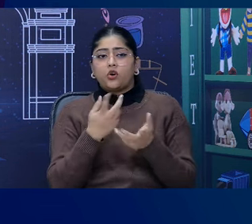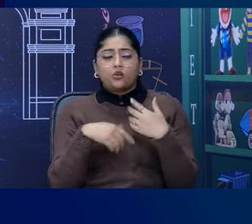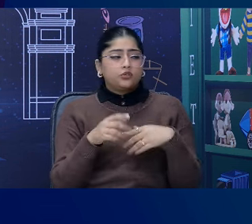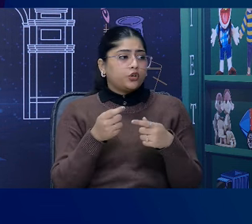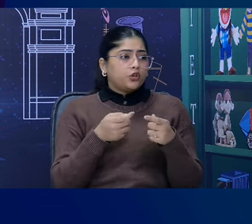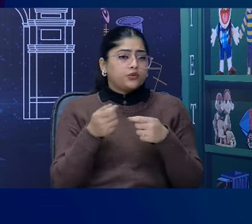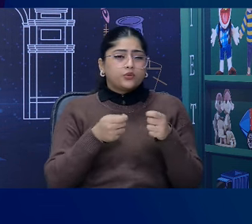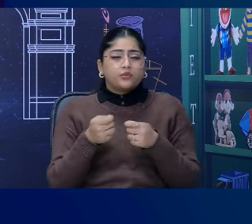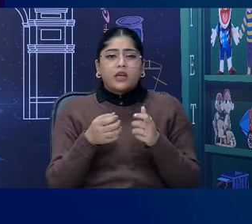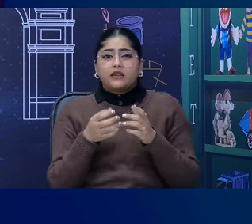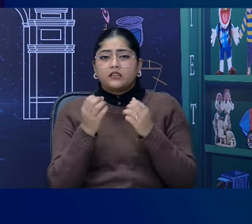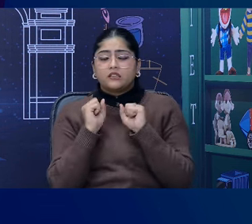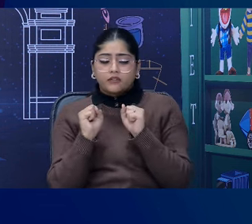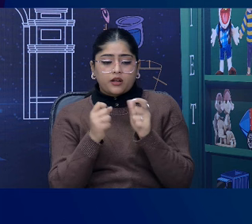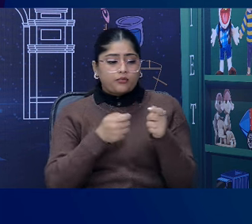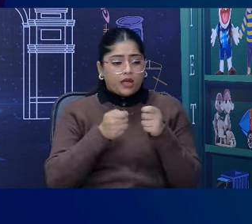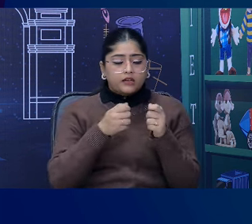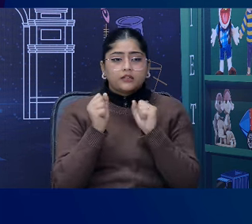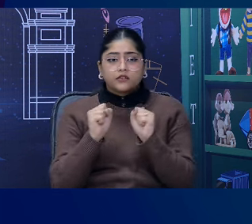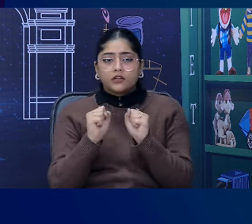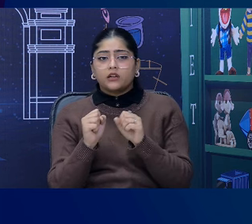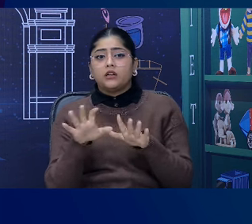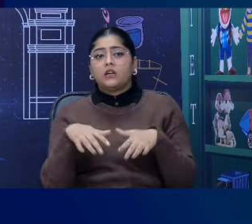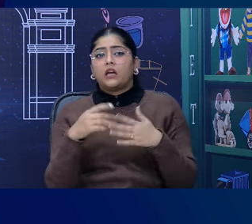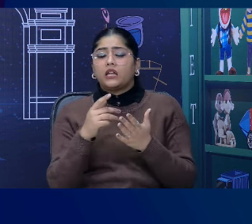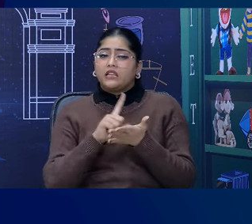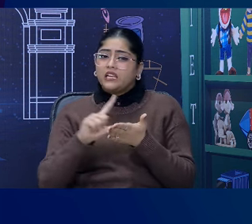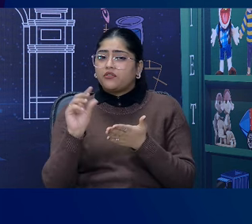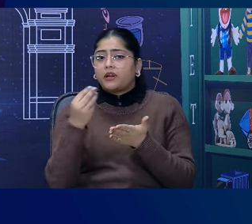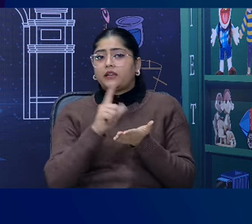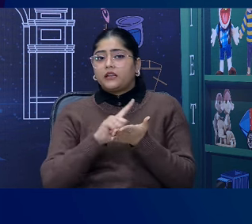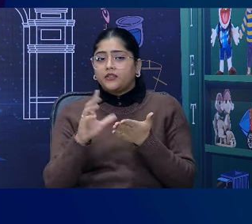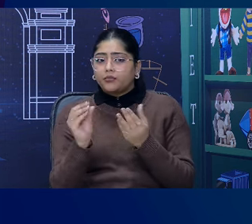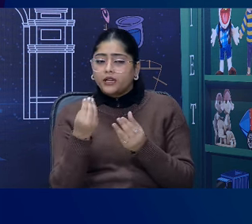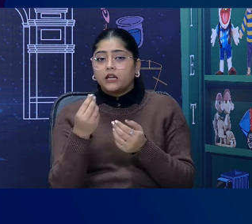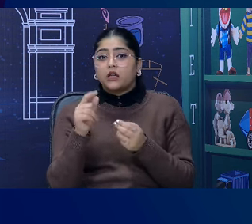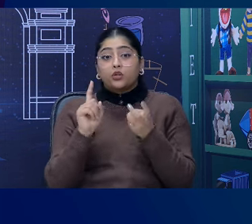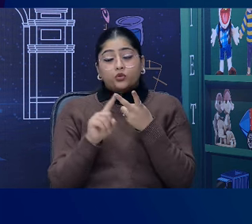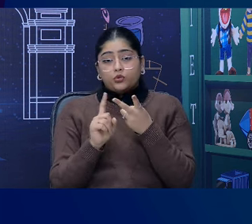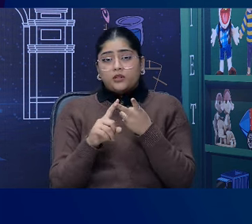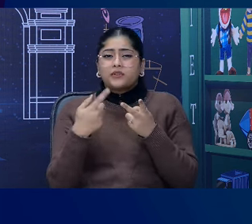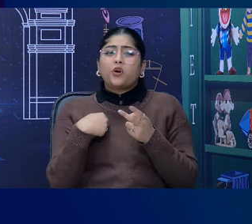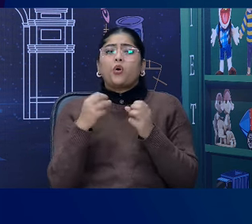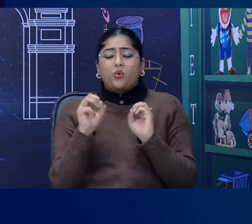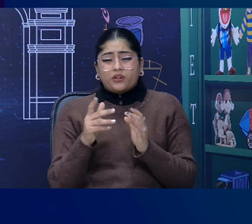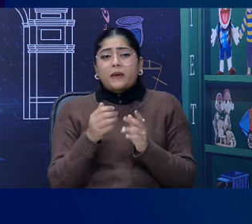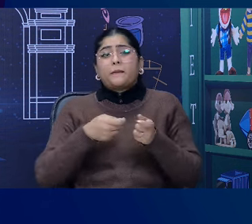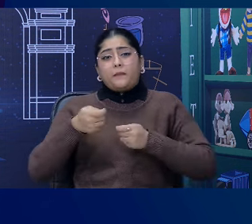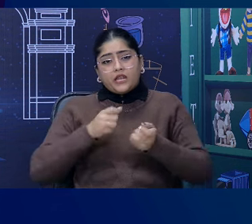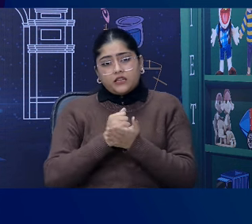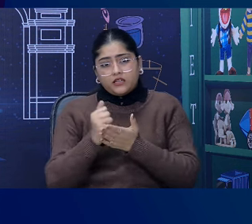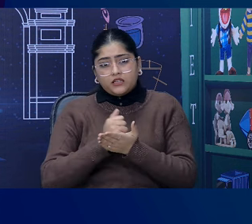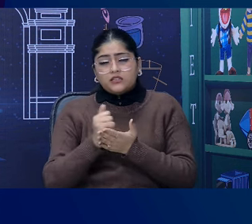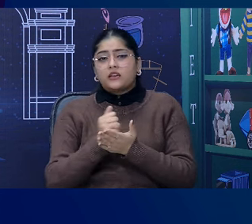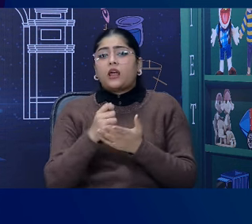मैनेज कर लेंगे कपड़े पहन लिए हीटर लगा लिया रेजिस्टेंस हो रहा है थर्ड स्टेज है एग्जॉशन भाई बहुत ठंड हो गई अब तो इतने दिनों से आ